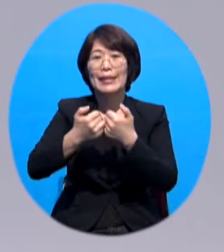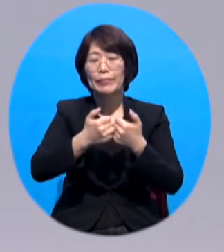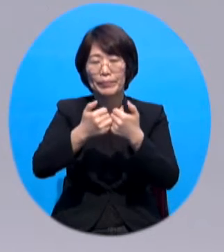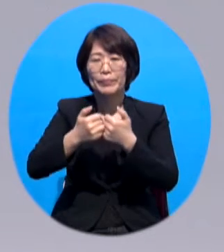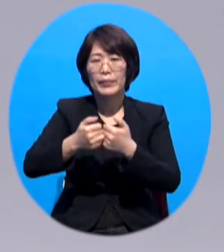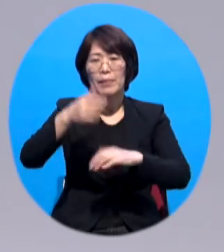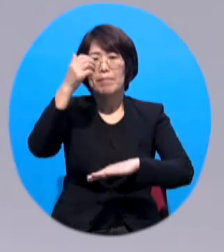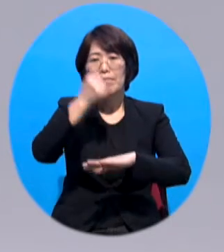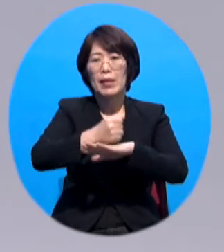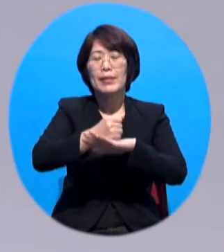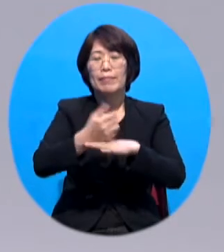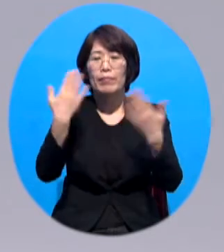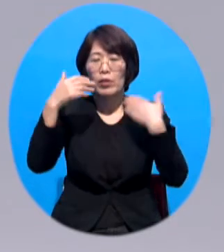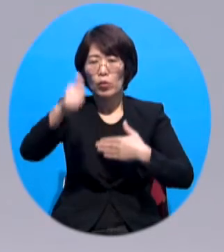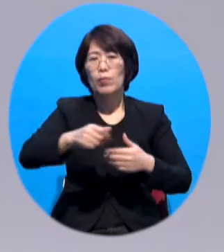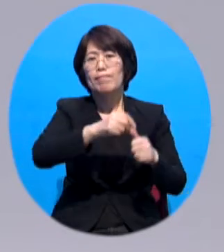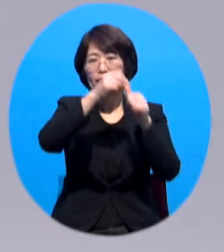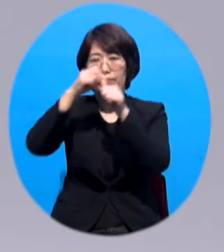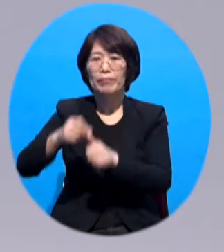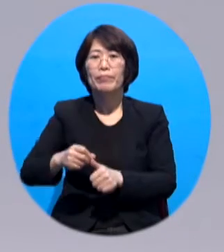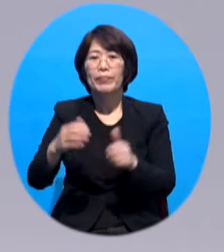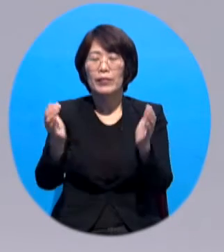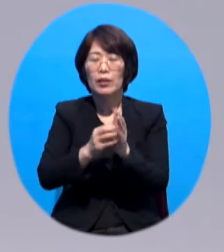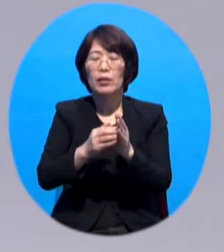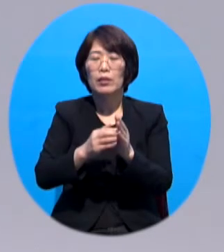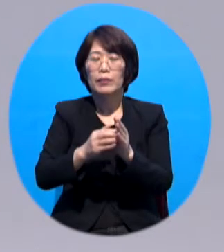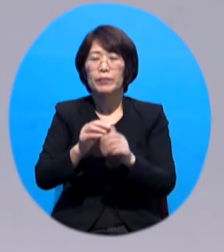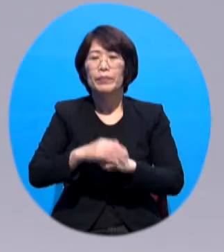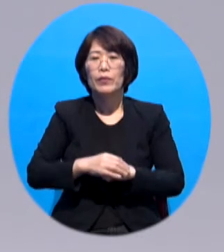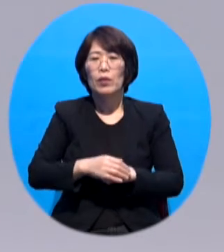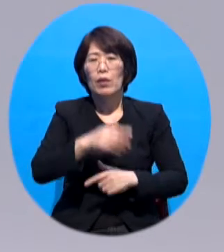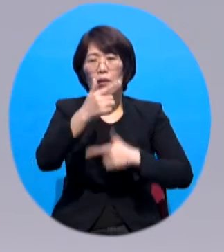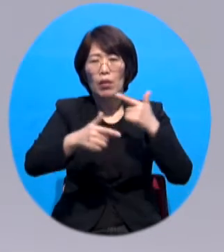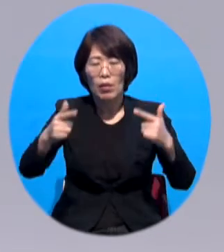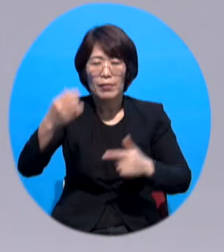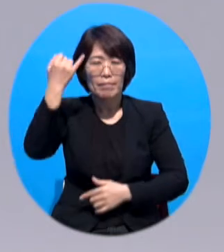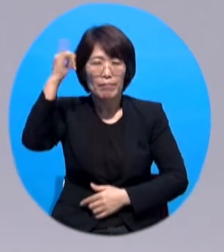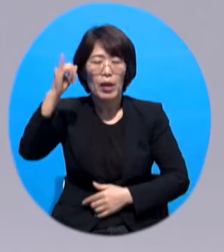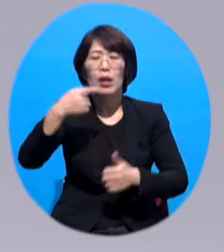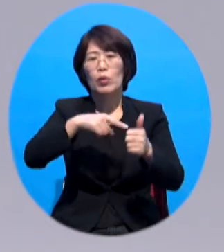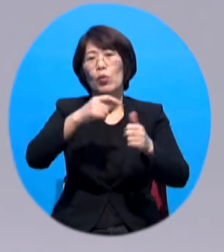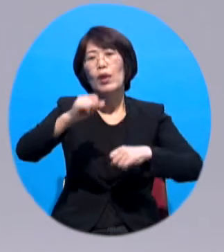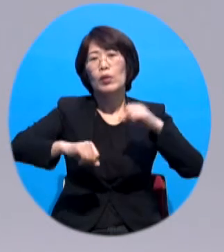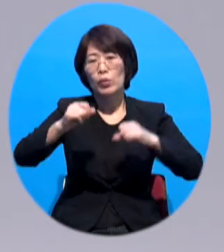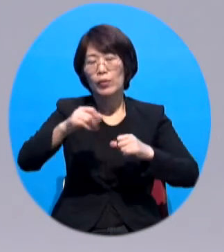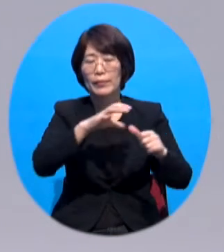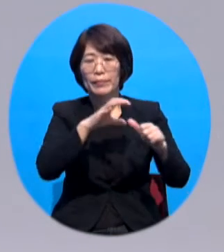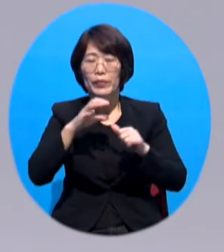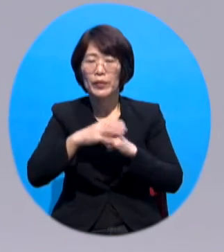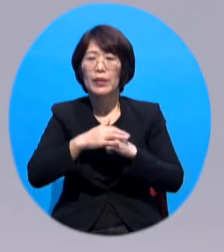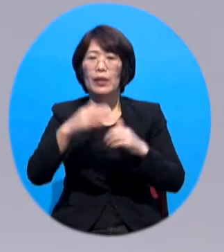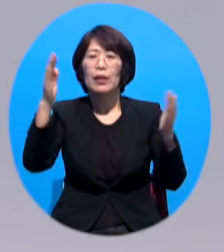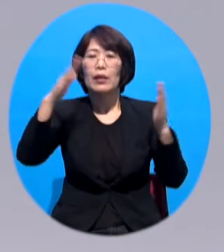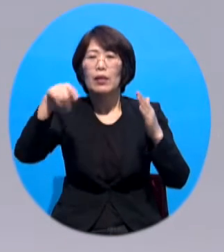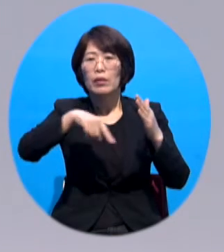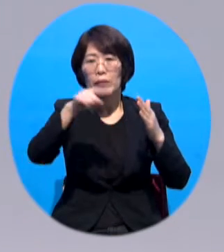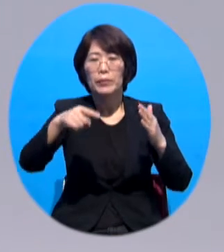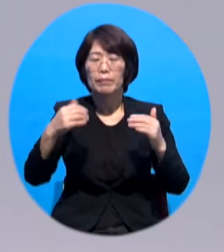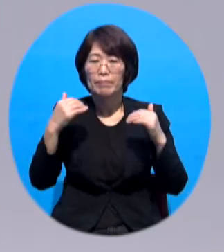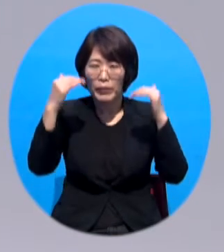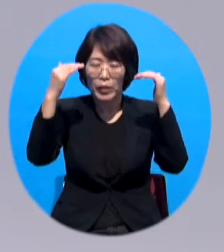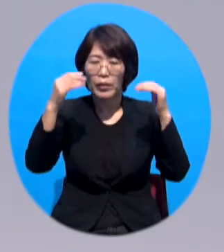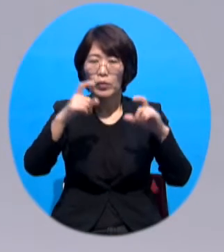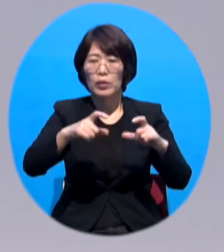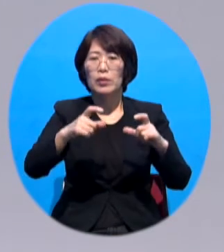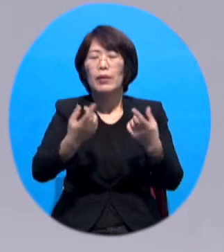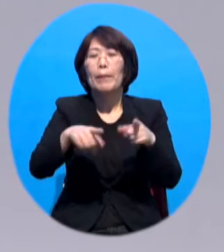최종 교장으로 이제 임용이 되고 그러면서 아주 다양하고 창의적인 교육 활동을 통해서 우리 학생들은 성장 로